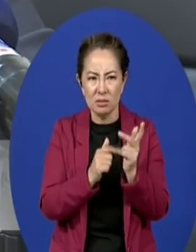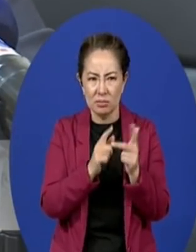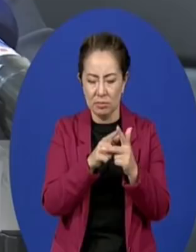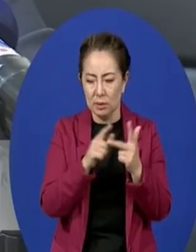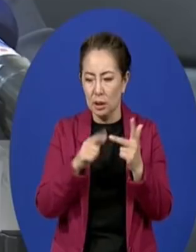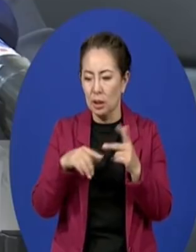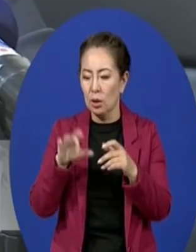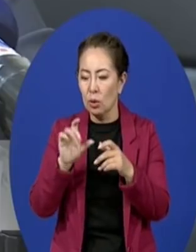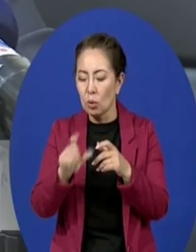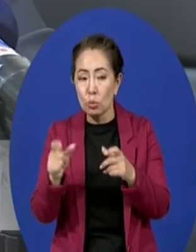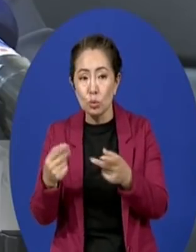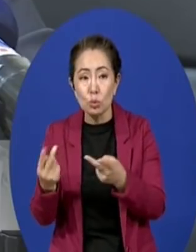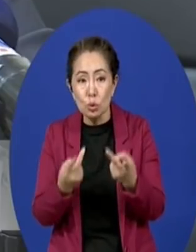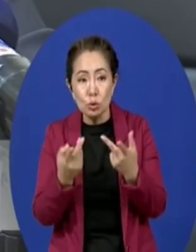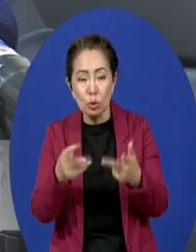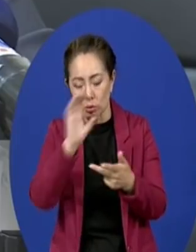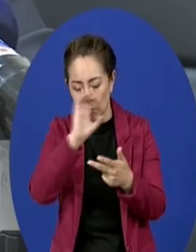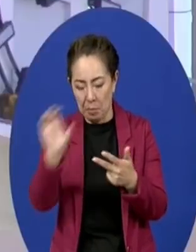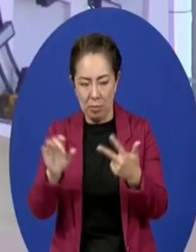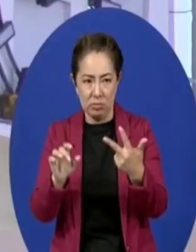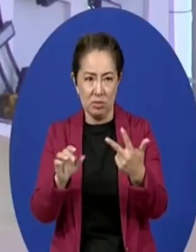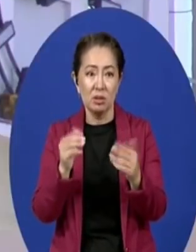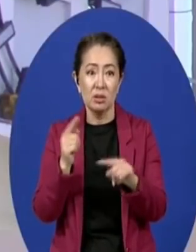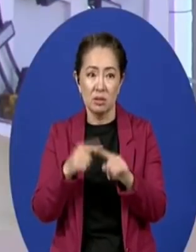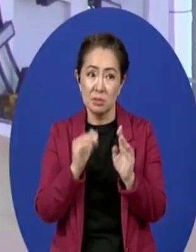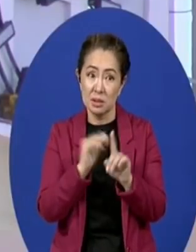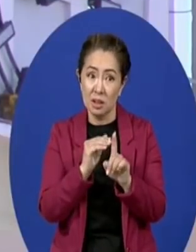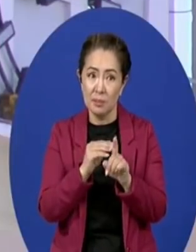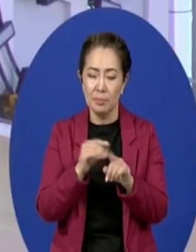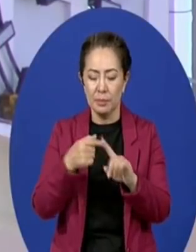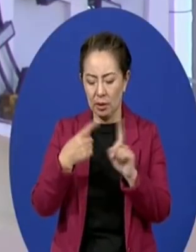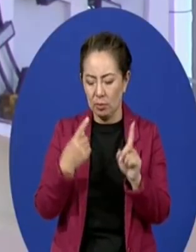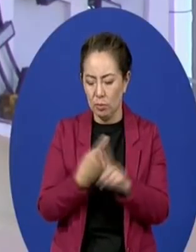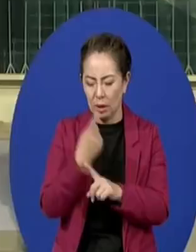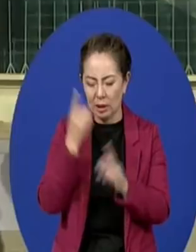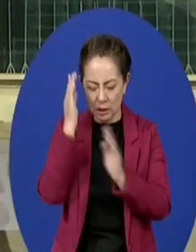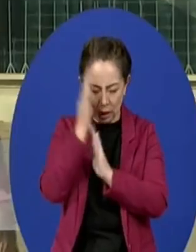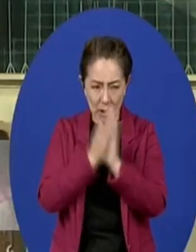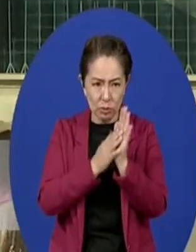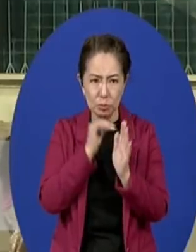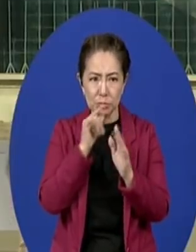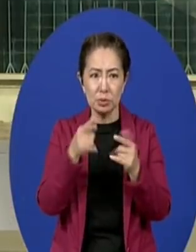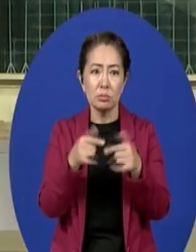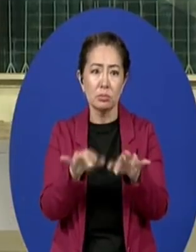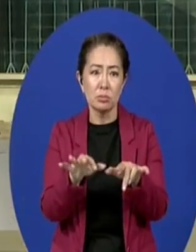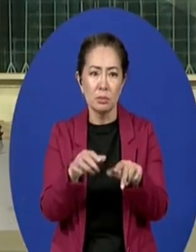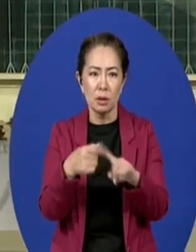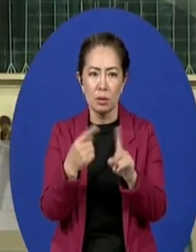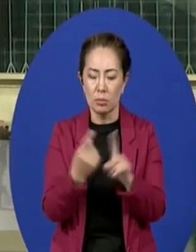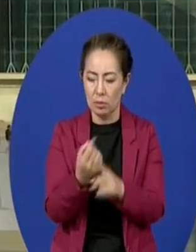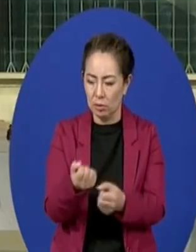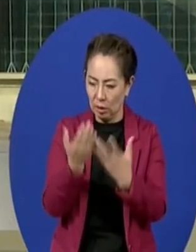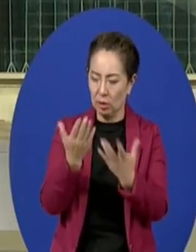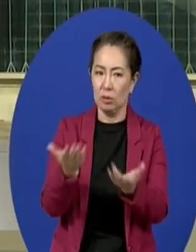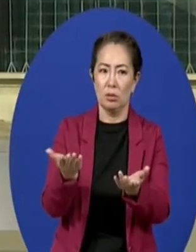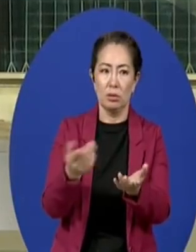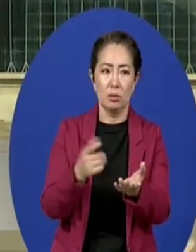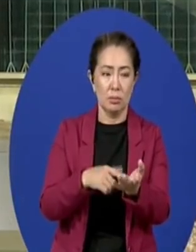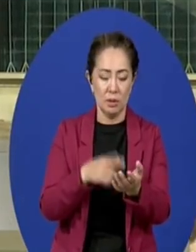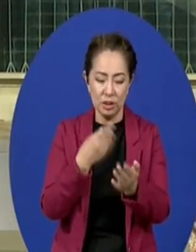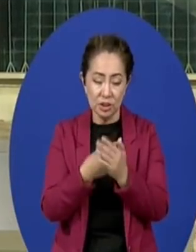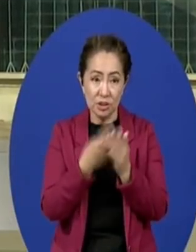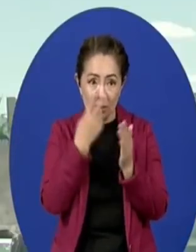хувьд нэмэлт шаардлагууд тавьж байна. Гимтэрэг зөвхөн харанхуй гудамд биш кибер орчинд ч явагдах болсныг дээр үзүүлсэн жишээнээс харж